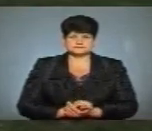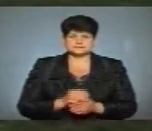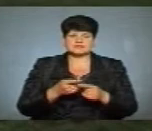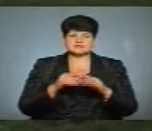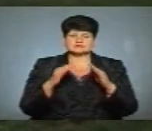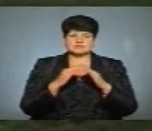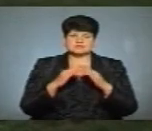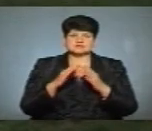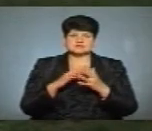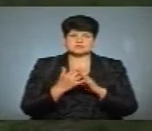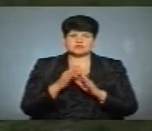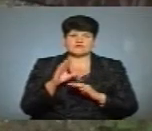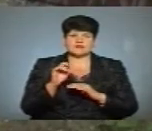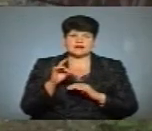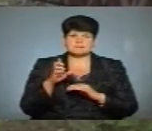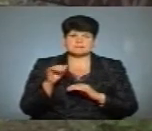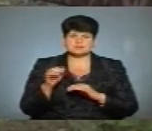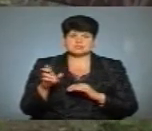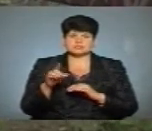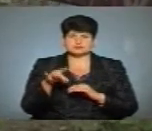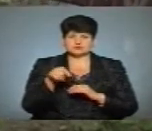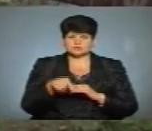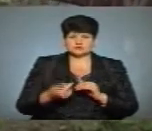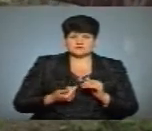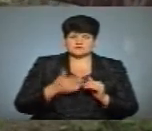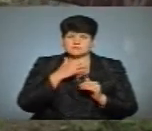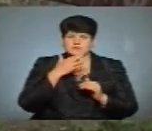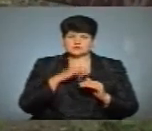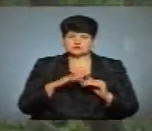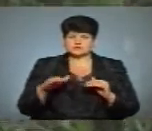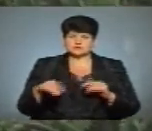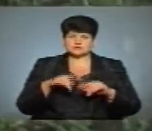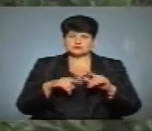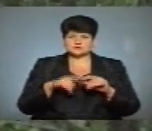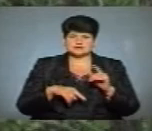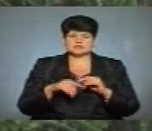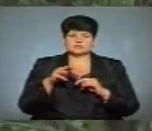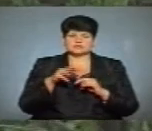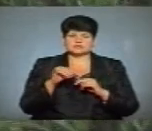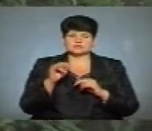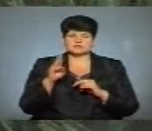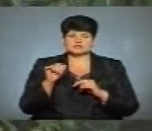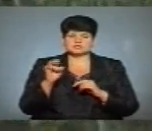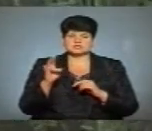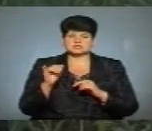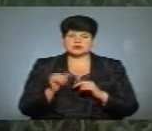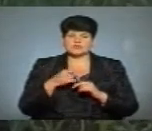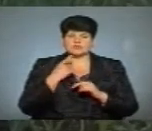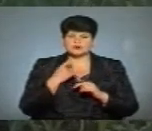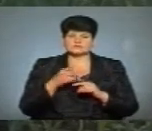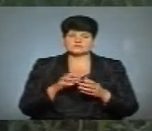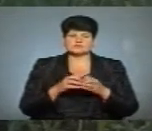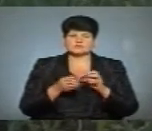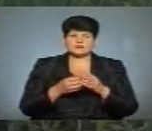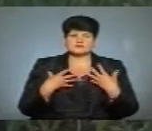у селі Вербів Бережанського району. Тут живе багатодітна родина ветерана АТО Миколи Іщишина. Чоловік розповідає, через проблеми